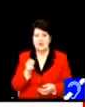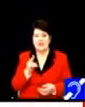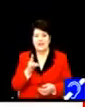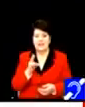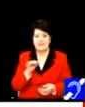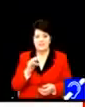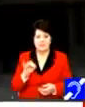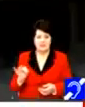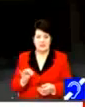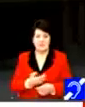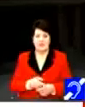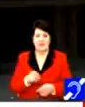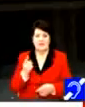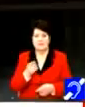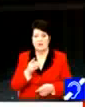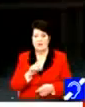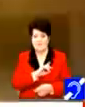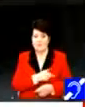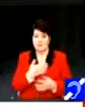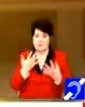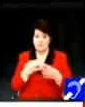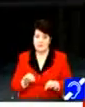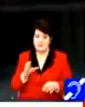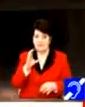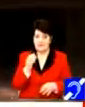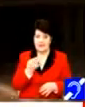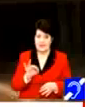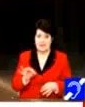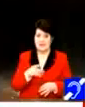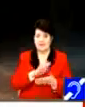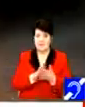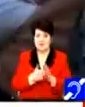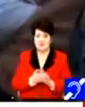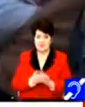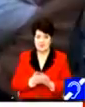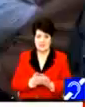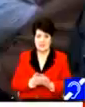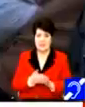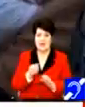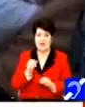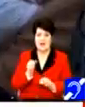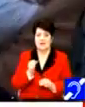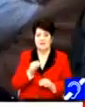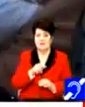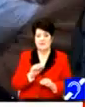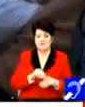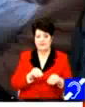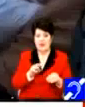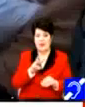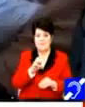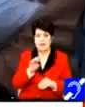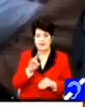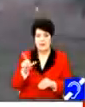să se declanșeze bătălia decisivă. Forțele democratice siriene au explicat că ISIS a minat fiecare metru pătrat și de aceea avansează